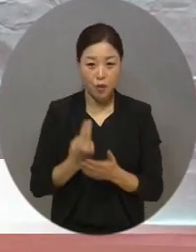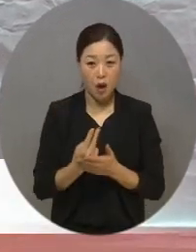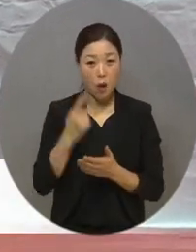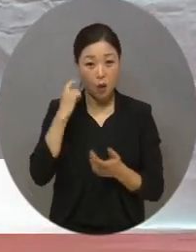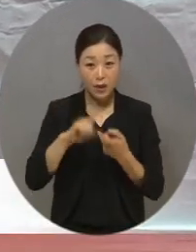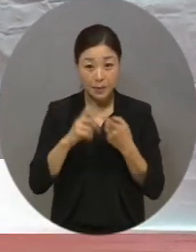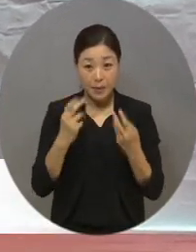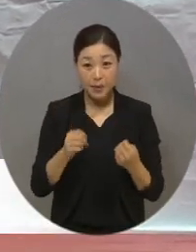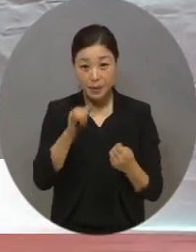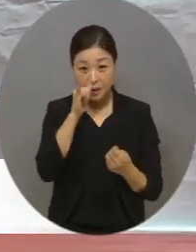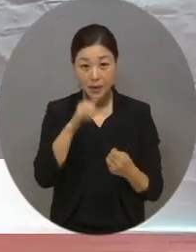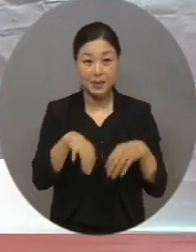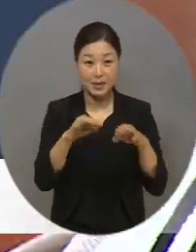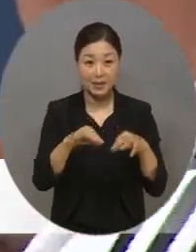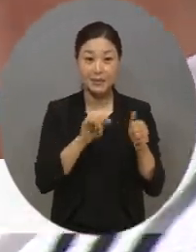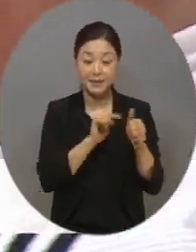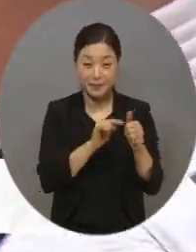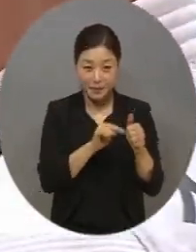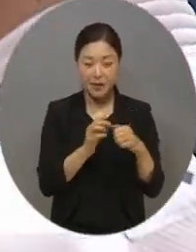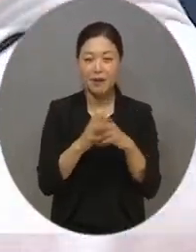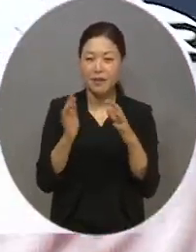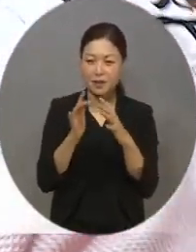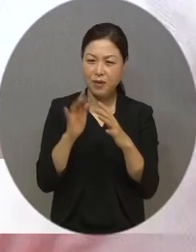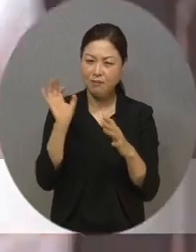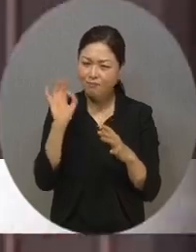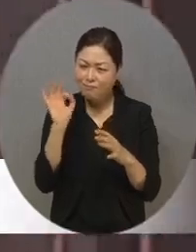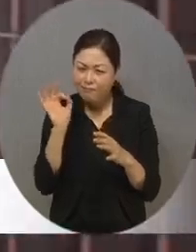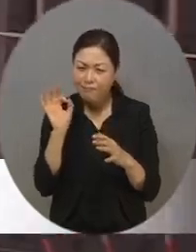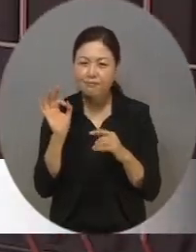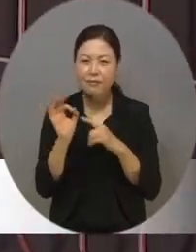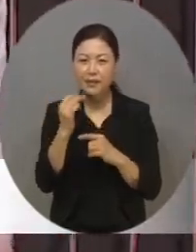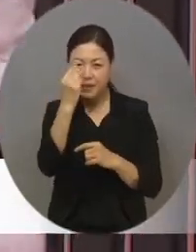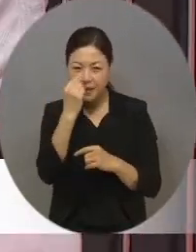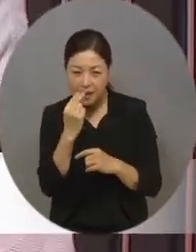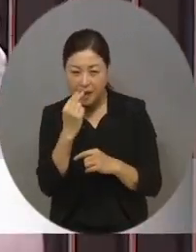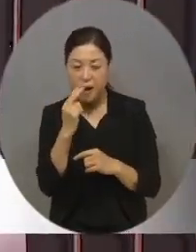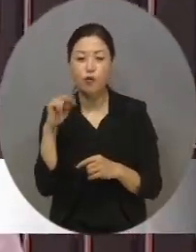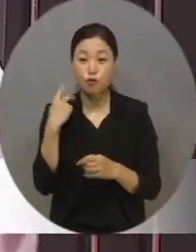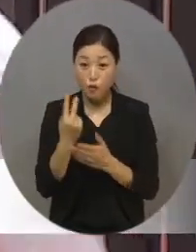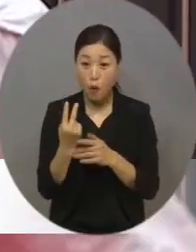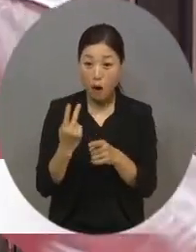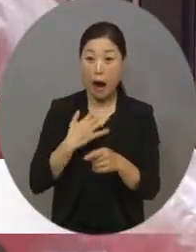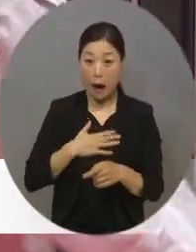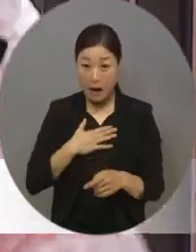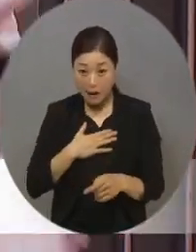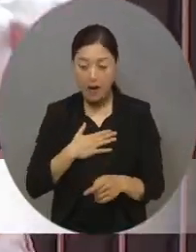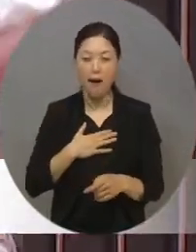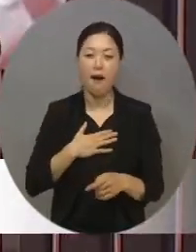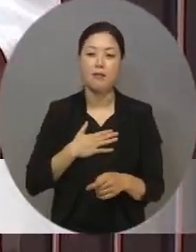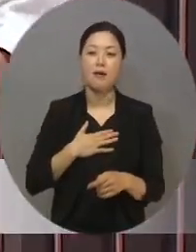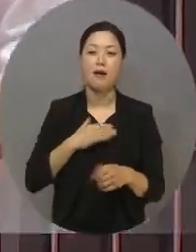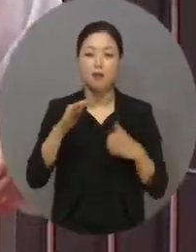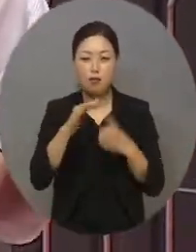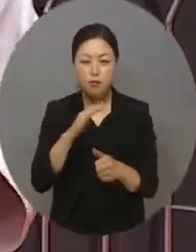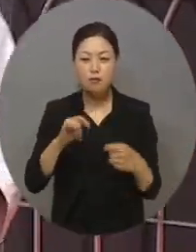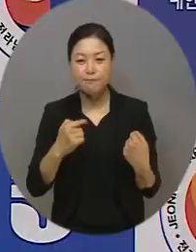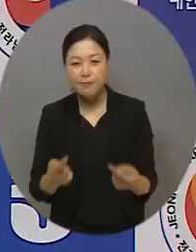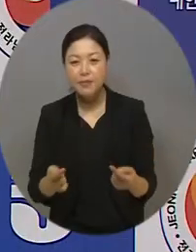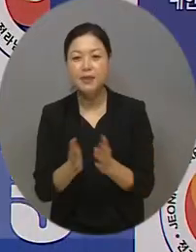관심이 많았던 김동훈 선수는 인터넷 검색을 통해 시각 유도를 알게 되며 선수로의 길에 들어서게